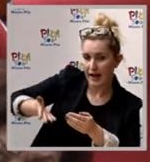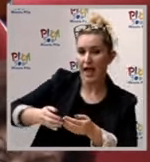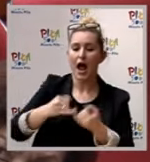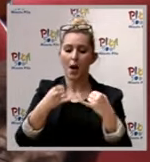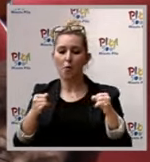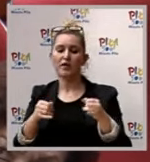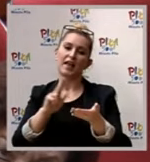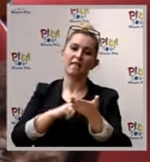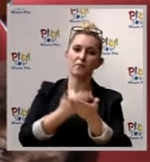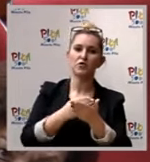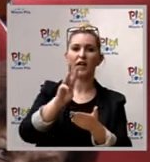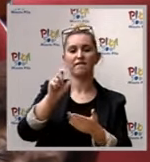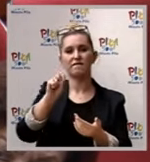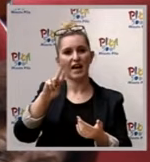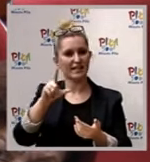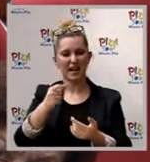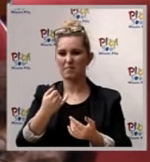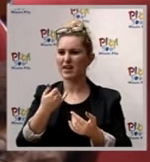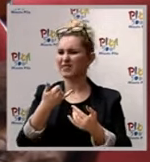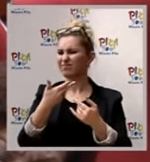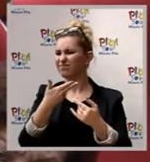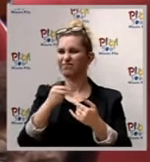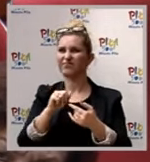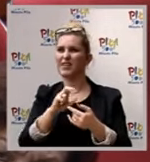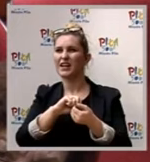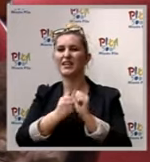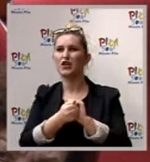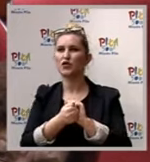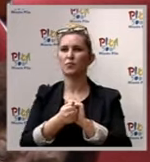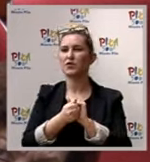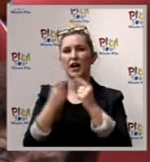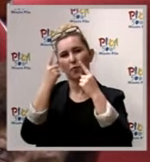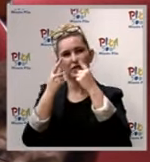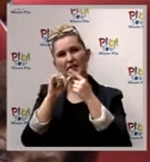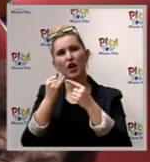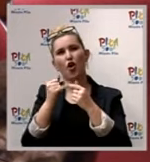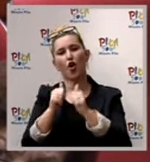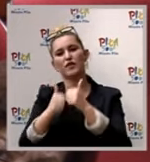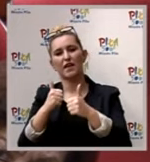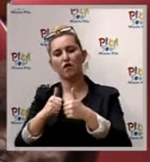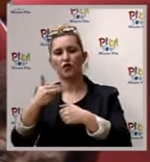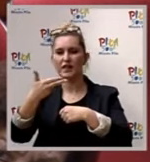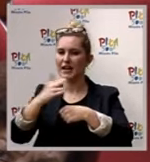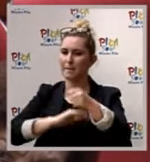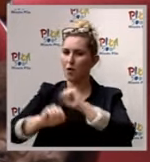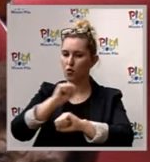jeszcze uznane za właśnie takie paraolimpijskie